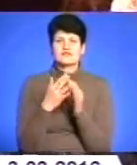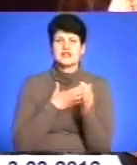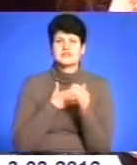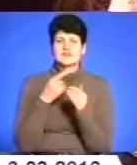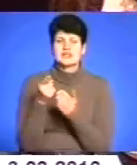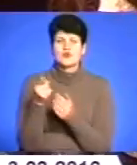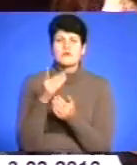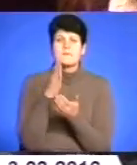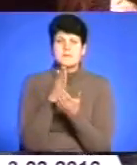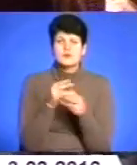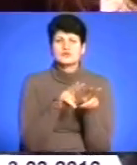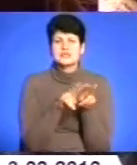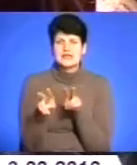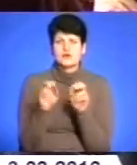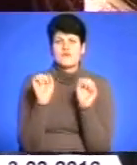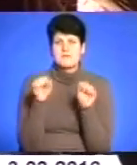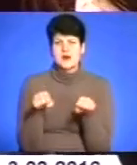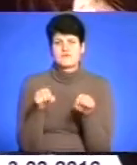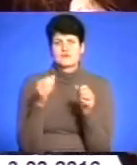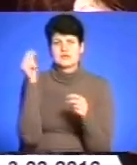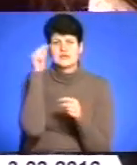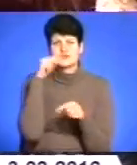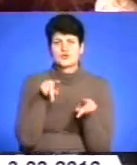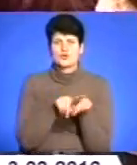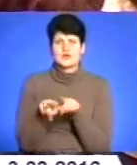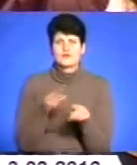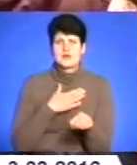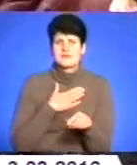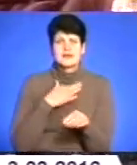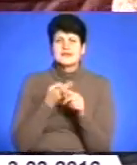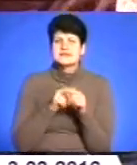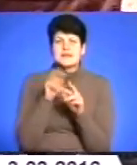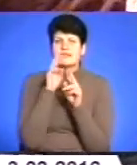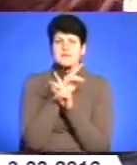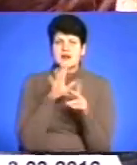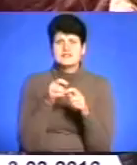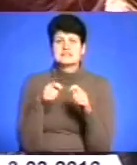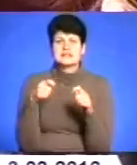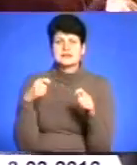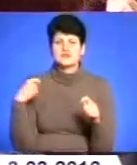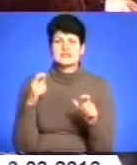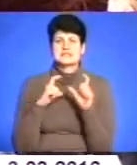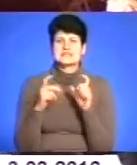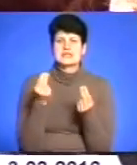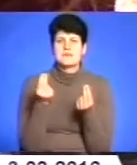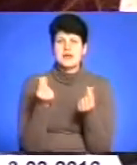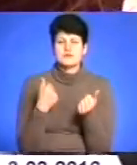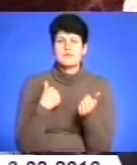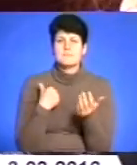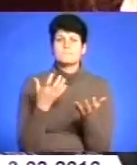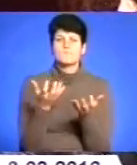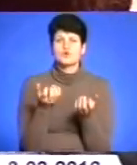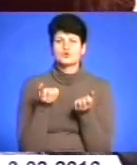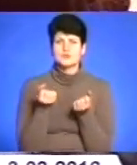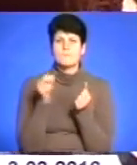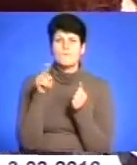Тернопіль, вони мають таке ж саме право на навчання, так і ми. І це неправильно затримувати за стипендію, яку ми отримуємо